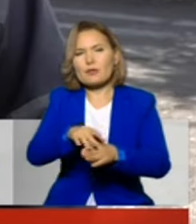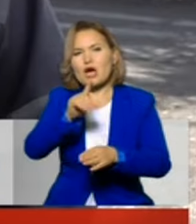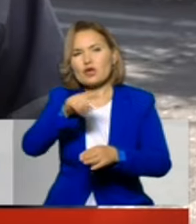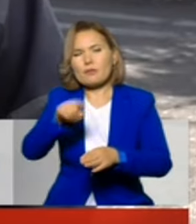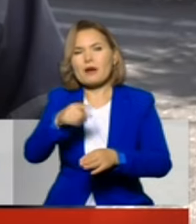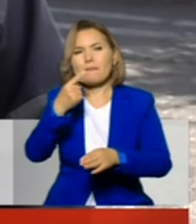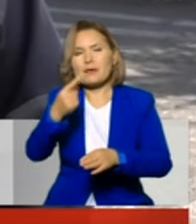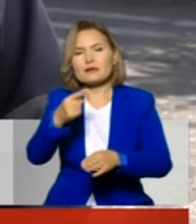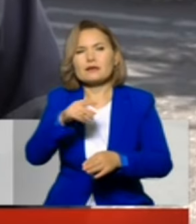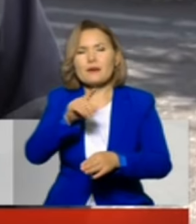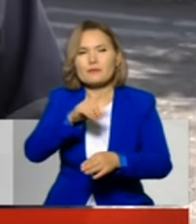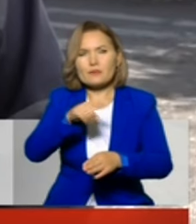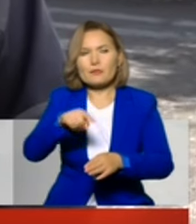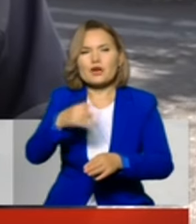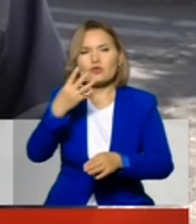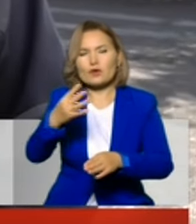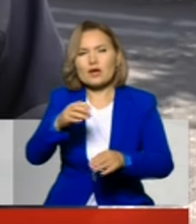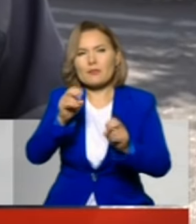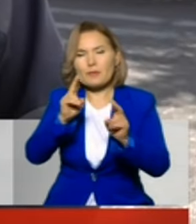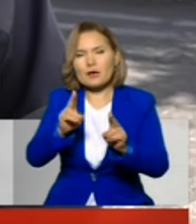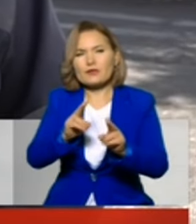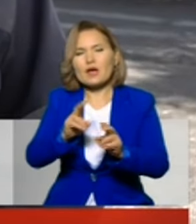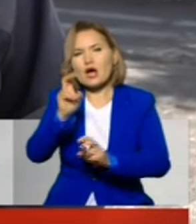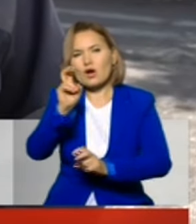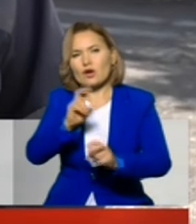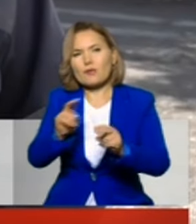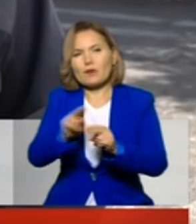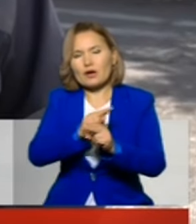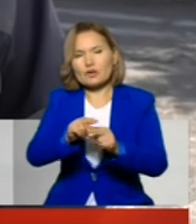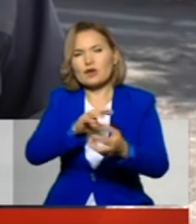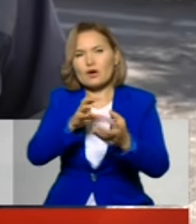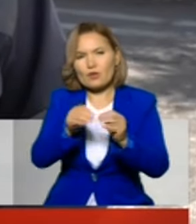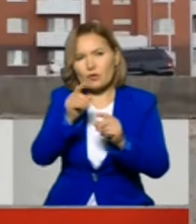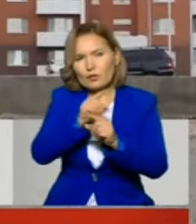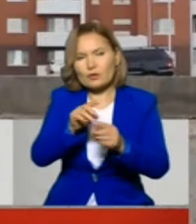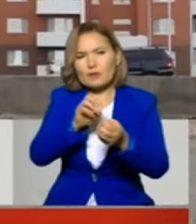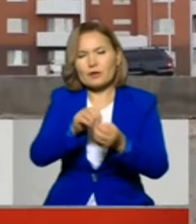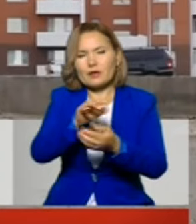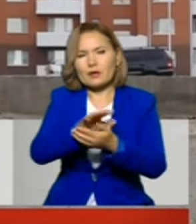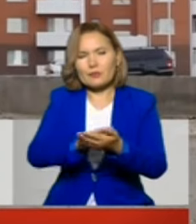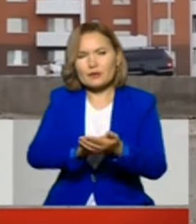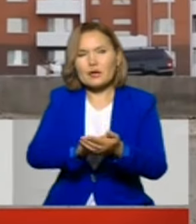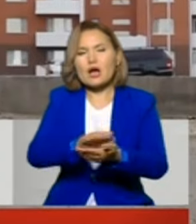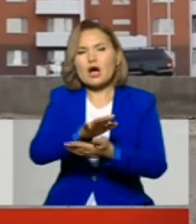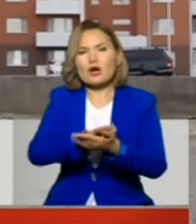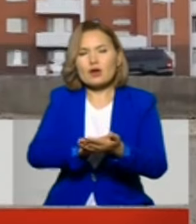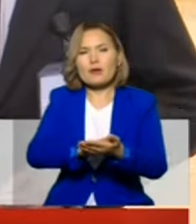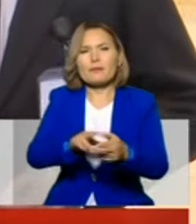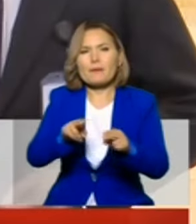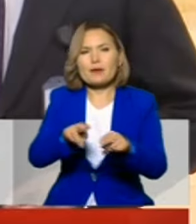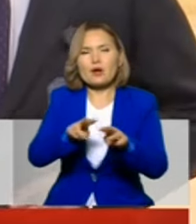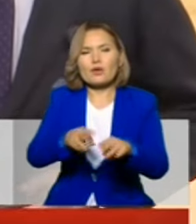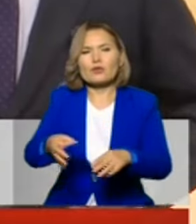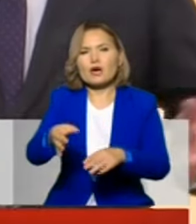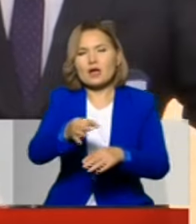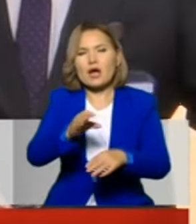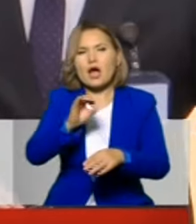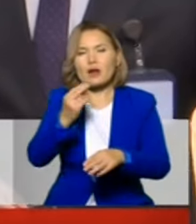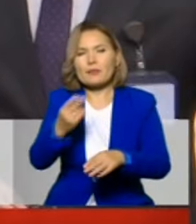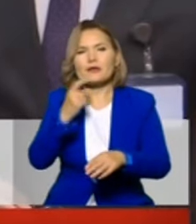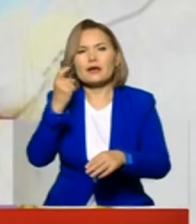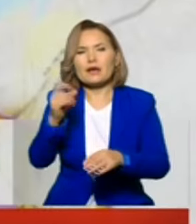1-ші және нөмірі 4-ші қазандықтарда ағымдағы кеңейтілген жөндеу жұмыстары жүргізілуде. Одан әрі үкімет басшысы облыстың әлеуметтік